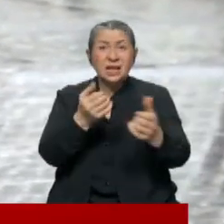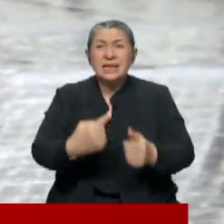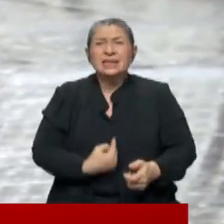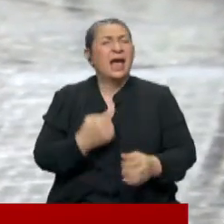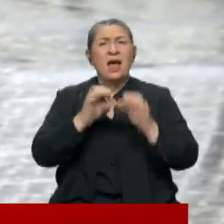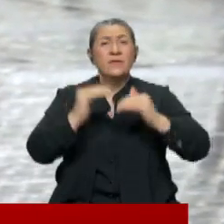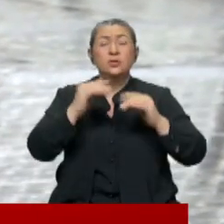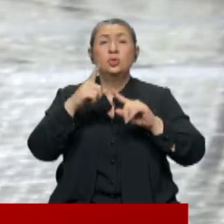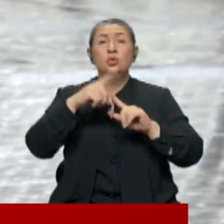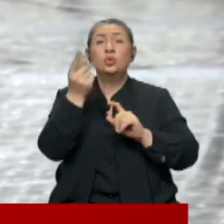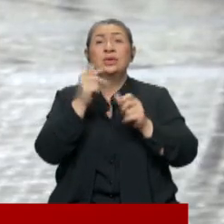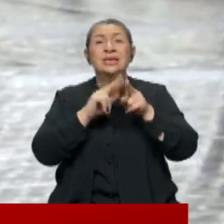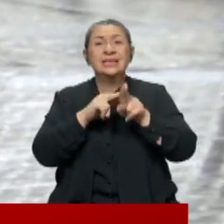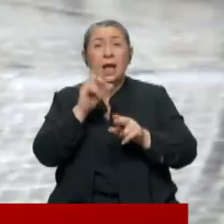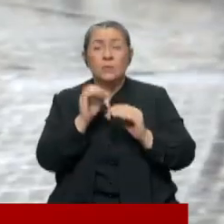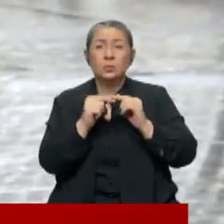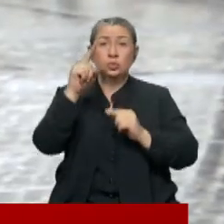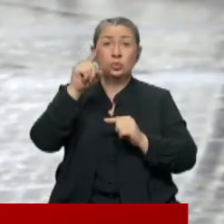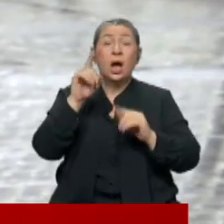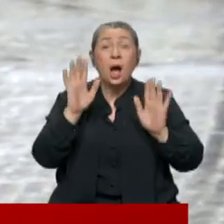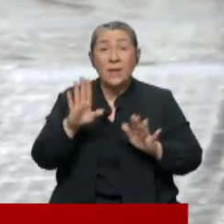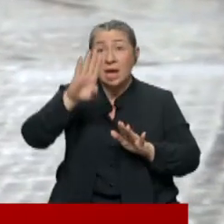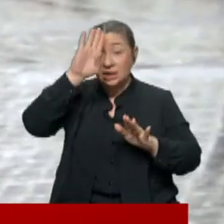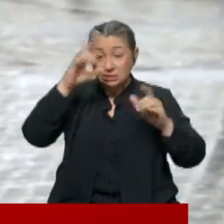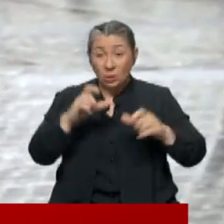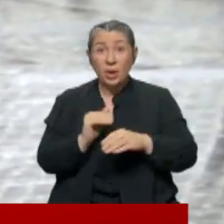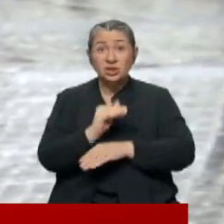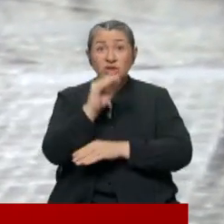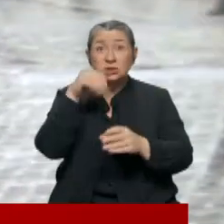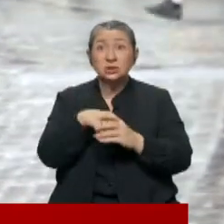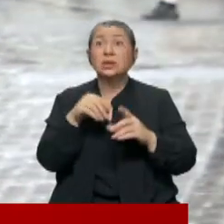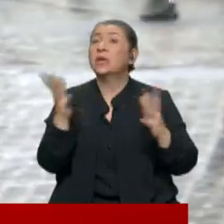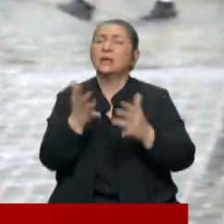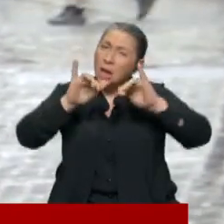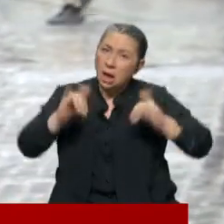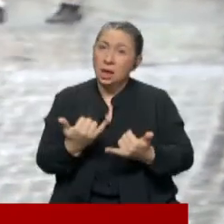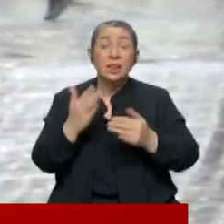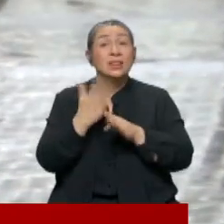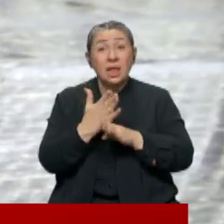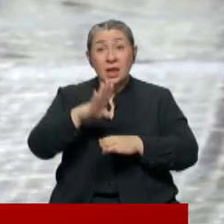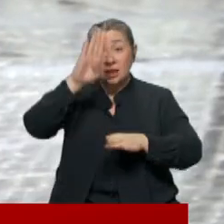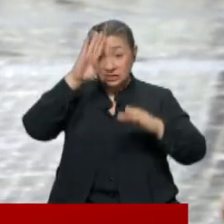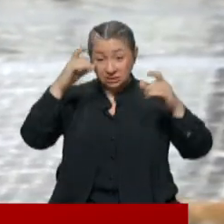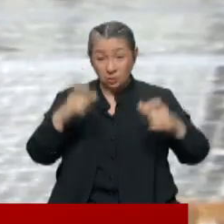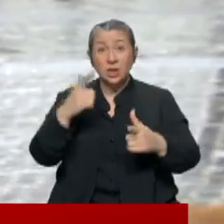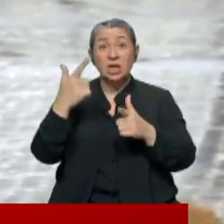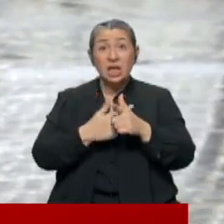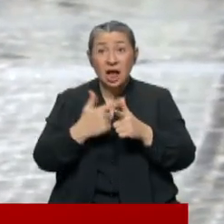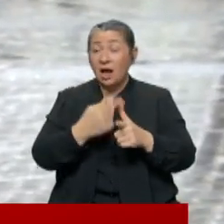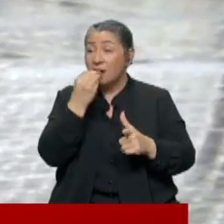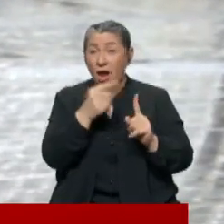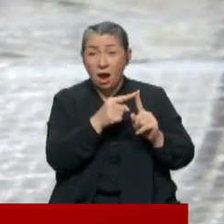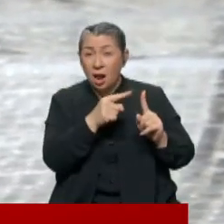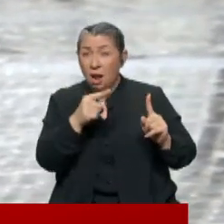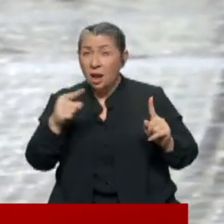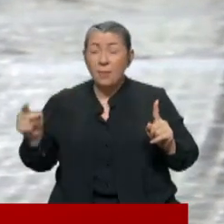zaten TÜİK'in açıkladığı rakamın hep üstünde ama İstanbul'da yaşayanlar için durum daha da ağır. Çünkü İstanbul'da kiradan gıdaya